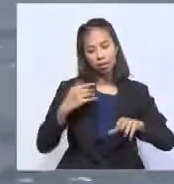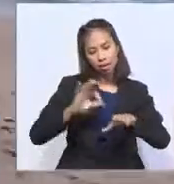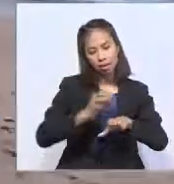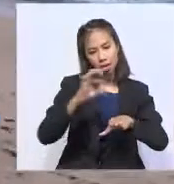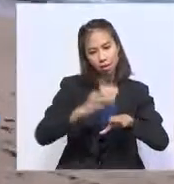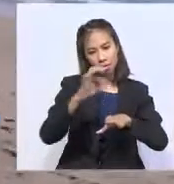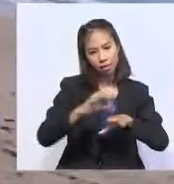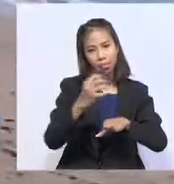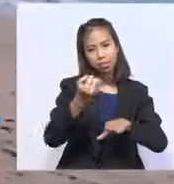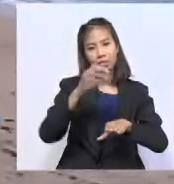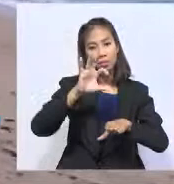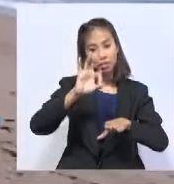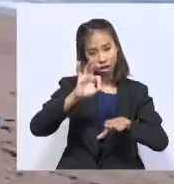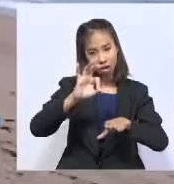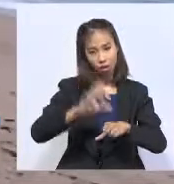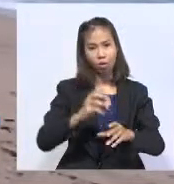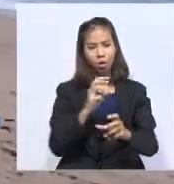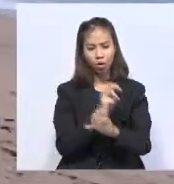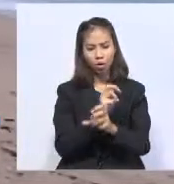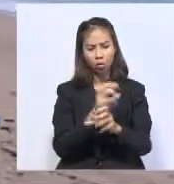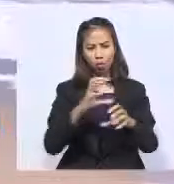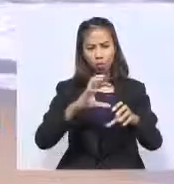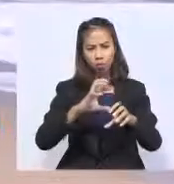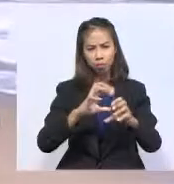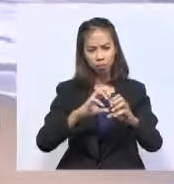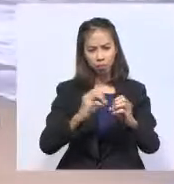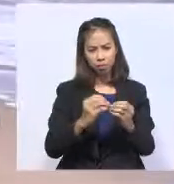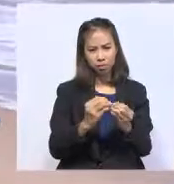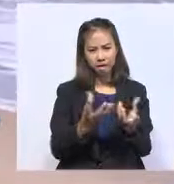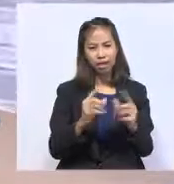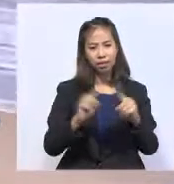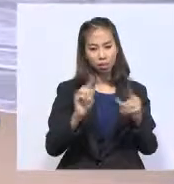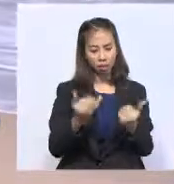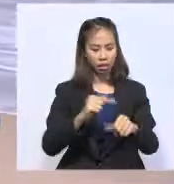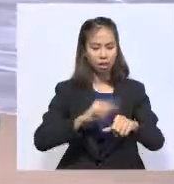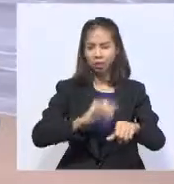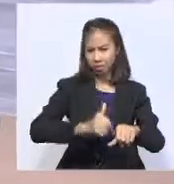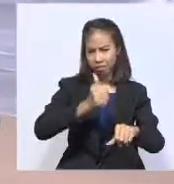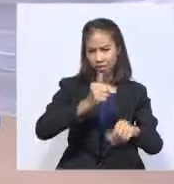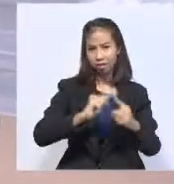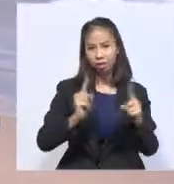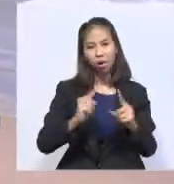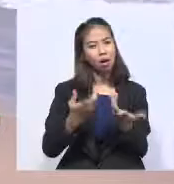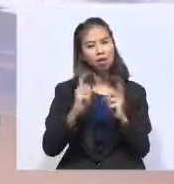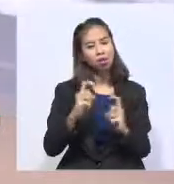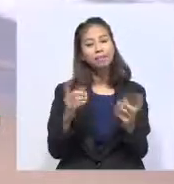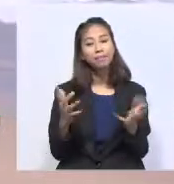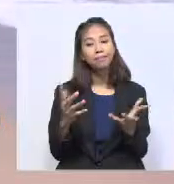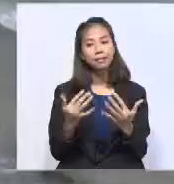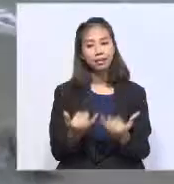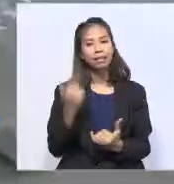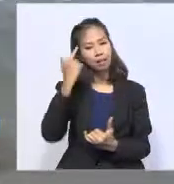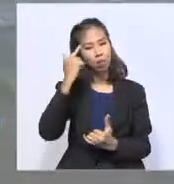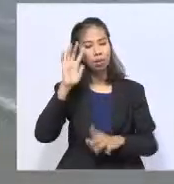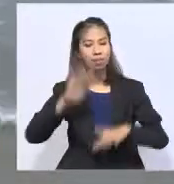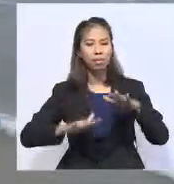เข็มมีเส้นเอ็นขาดและกระดูกเท้าแตกเล็กน้อยขณะนี้บาดแผลดีขึ้นไม่พบอาการอักเสบหรือติดเชื้อใดๆโดยคาดว่าต้อง